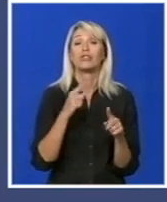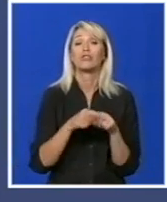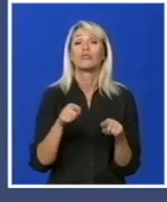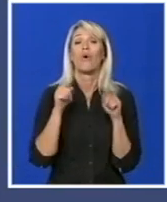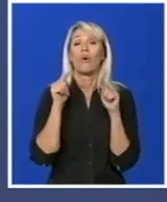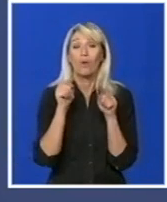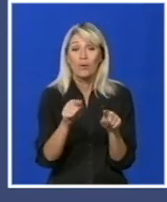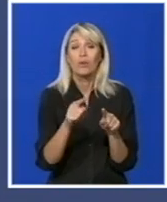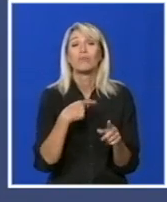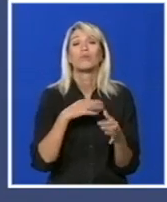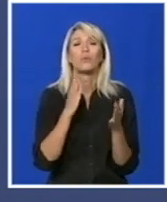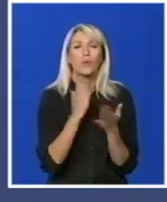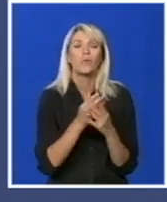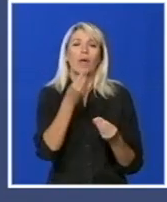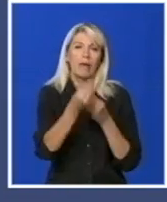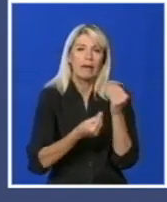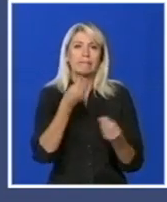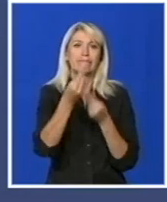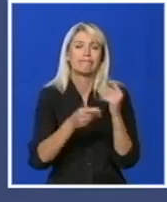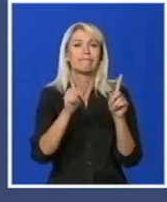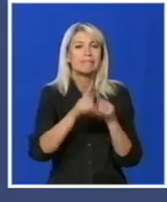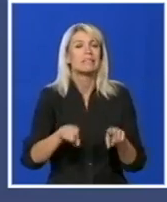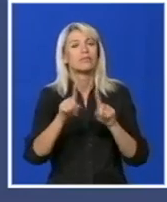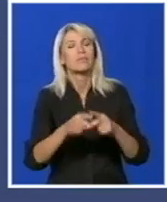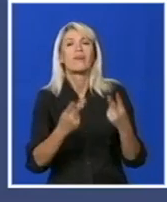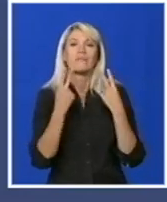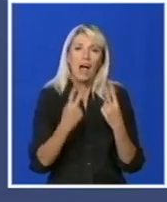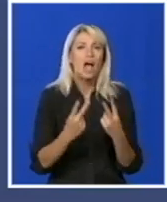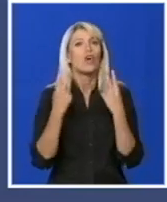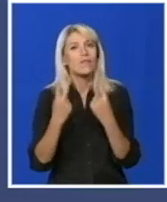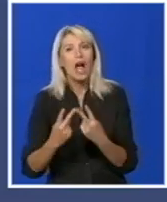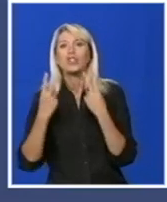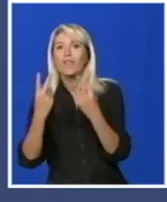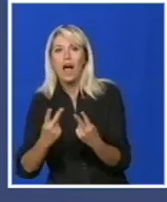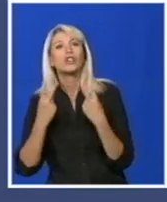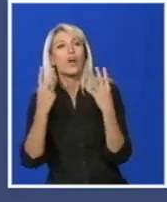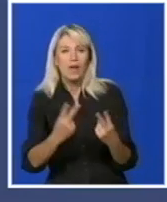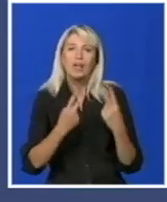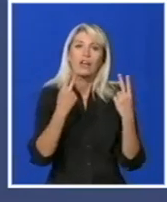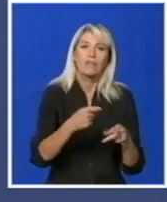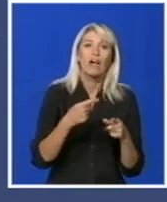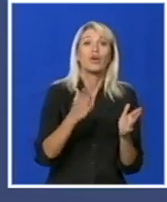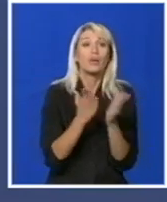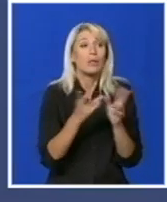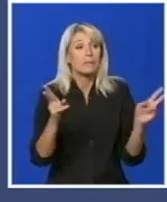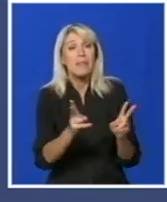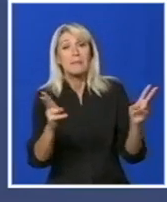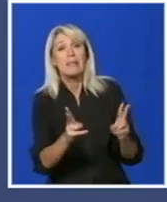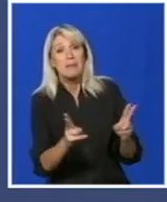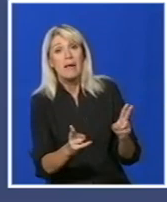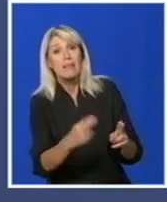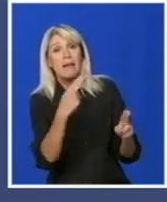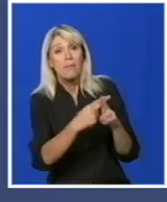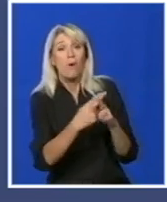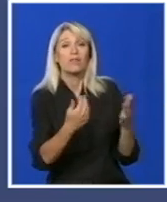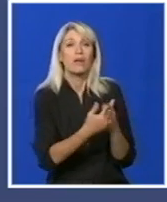insistirali i stalno ponavljamo da nam je mnogo bitno i važno da usporimo rast, odnosno da imamo novo zaražene pacijente, jer ćemo